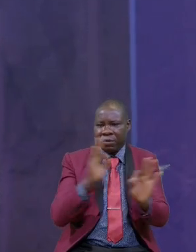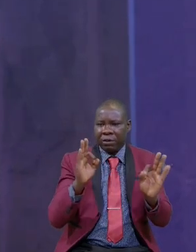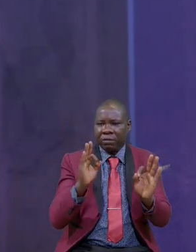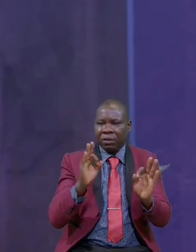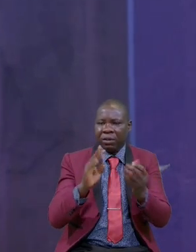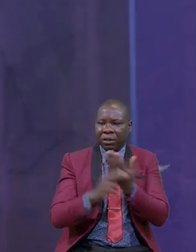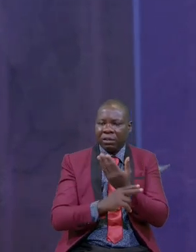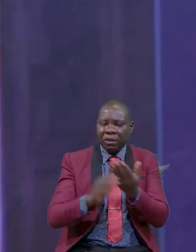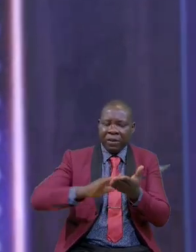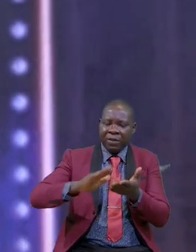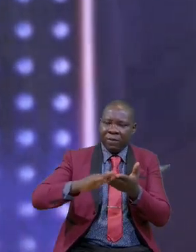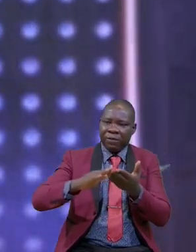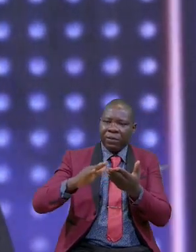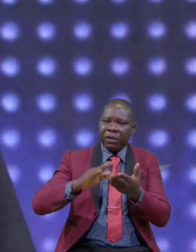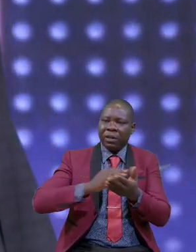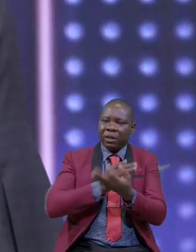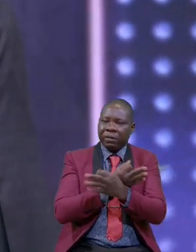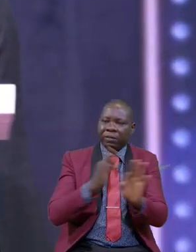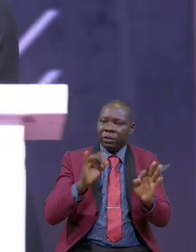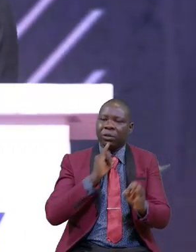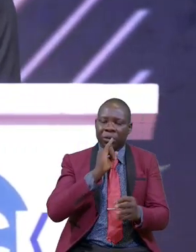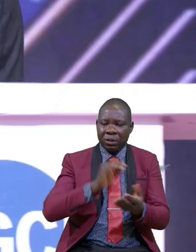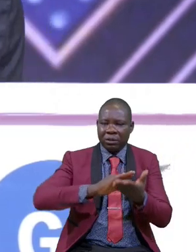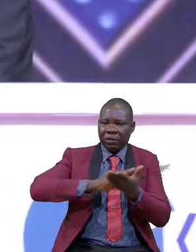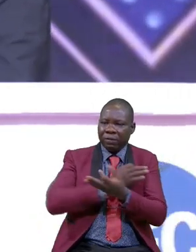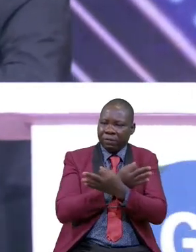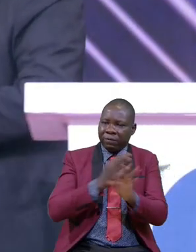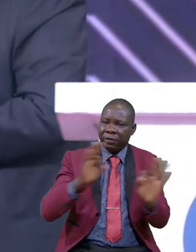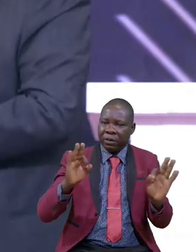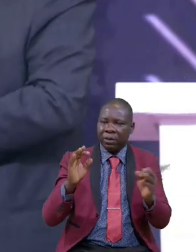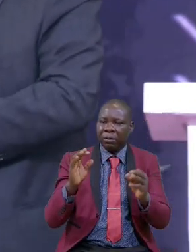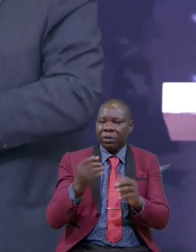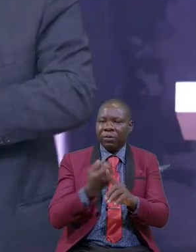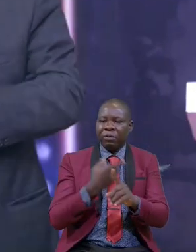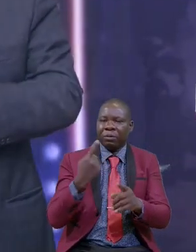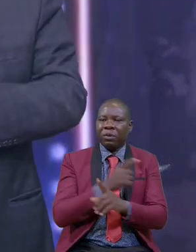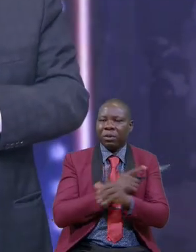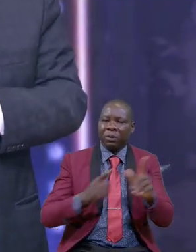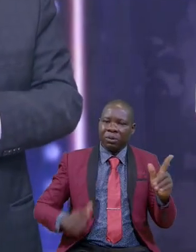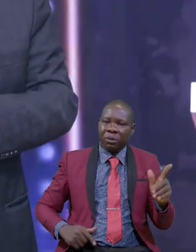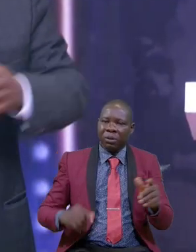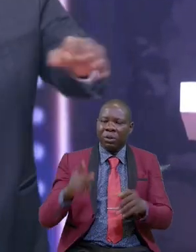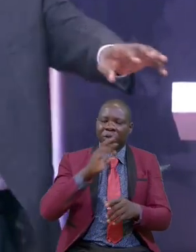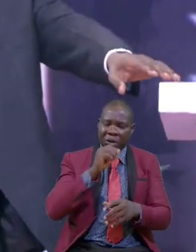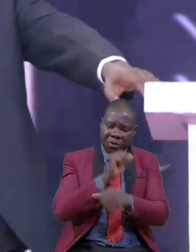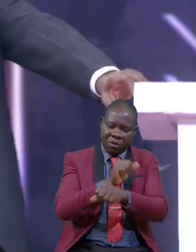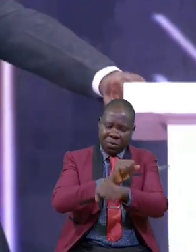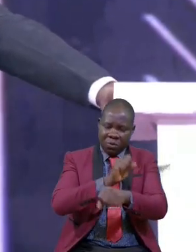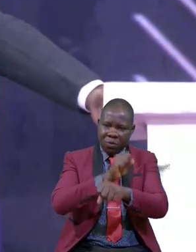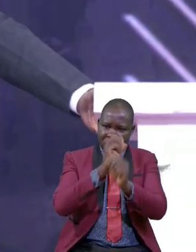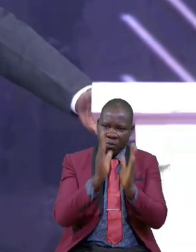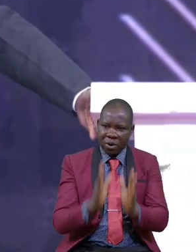Now let me ask you, et laissez-moi vous poser la question. God, vous êtes enfant de Dieu, vous êtes ministre, vous êtes ouvrier, vous servez le Seigneur. What kind